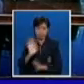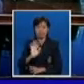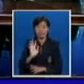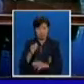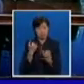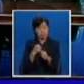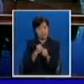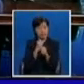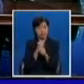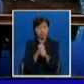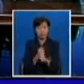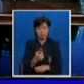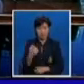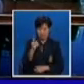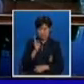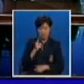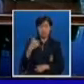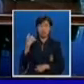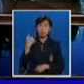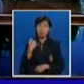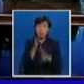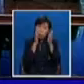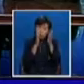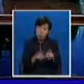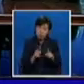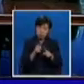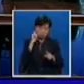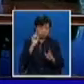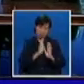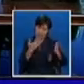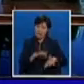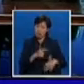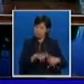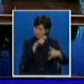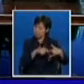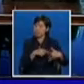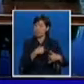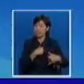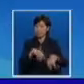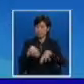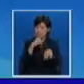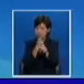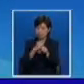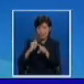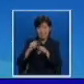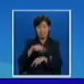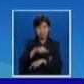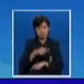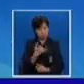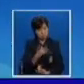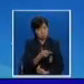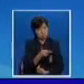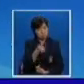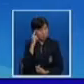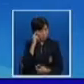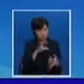ดตัวแล้วก็สามารถที่จะเชื่อมโยงหรือว่าอาจจะมีน้ำหนักพอที่นำมาเชื่อมโยงได้ว่าอยู่ในความเกี่ยวข้อง